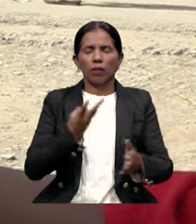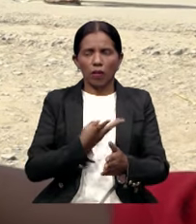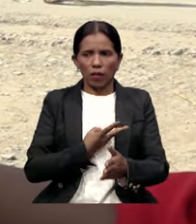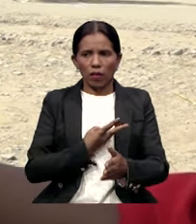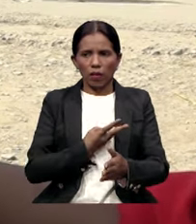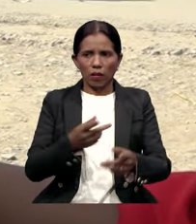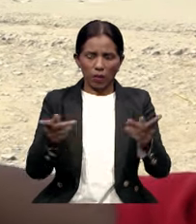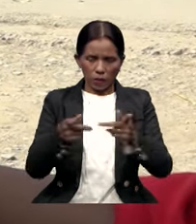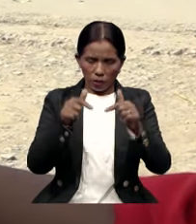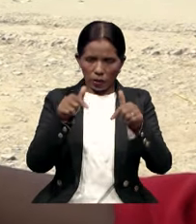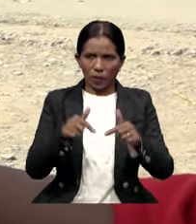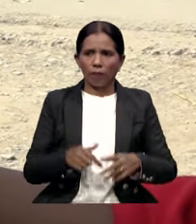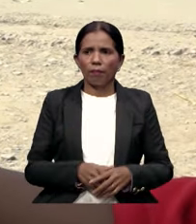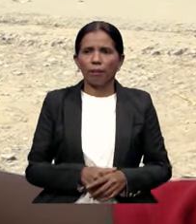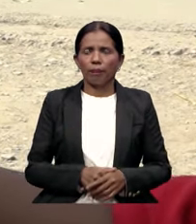ia fati ni dane.